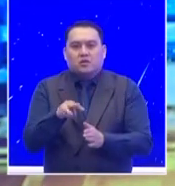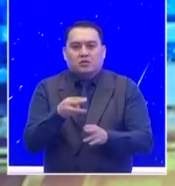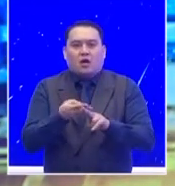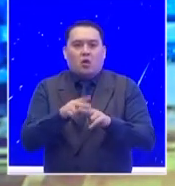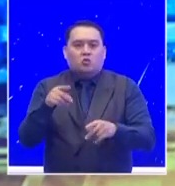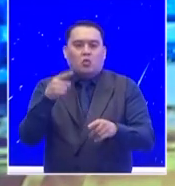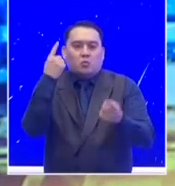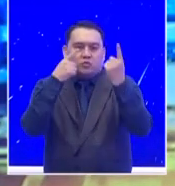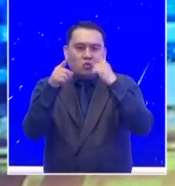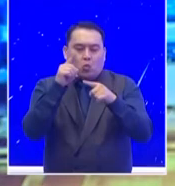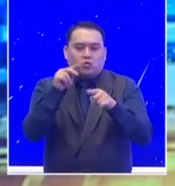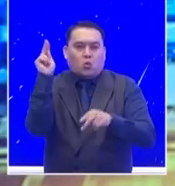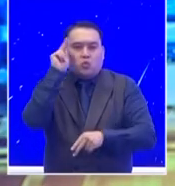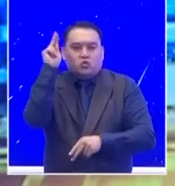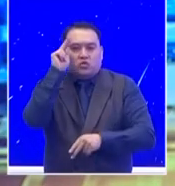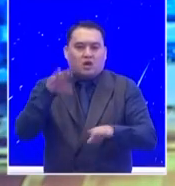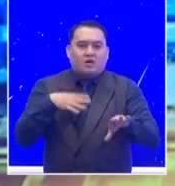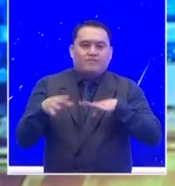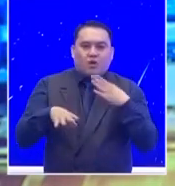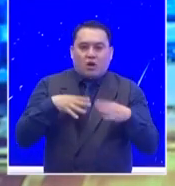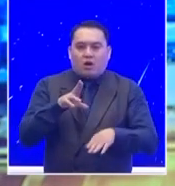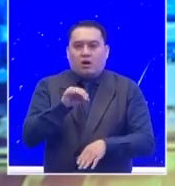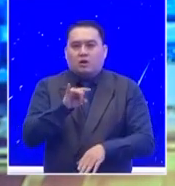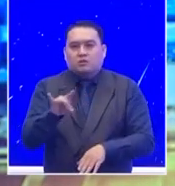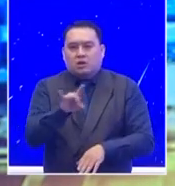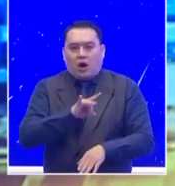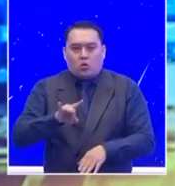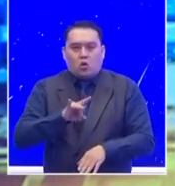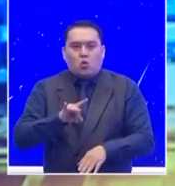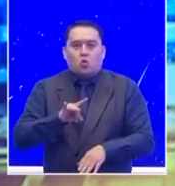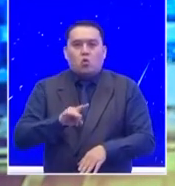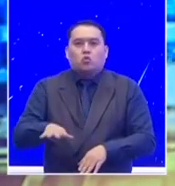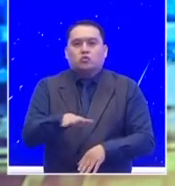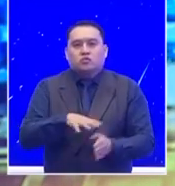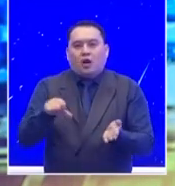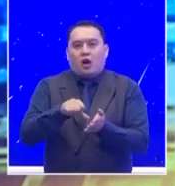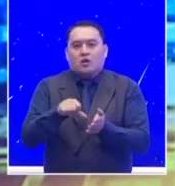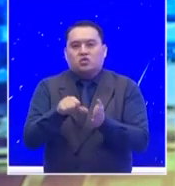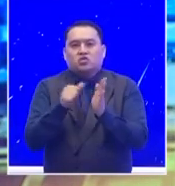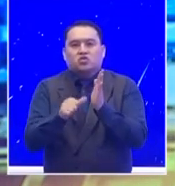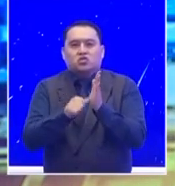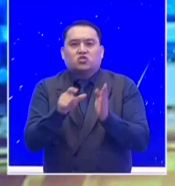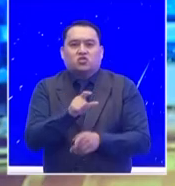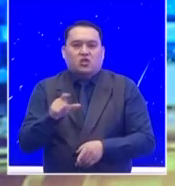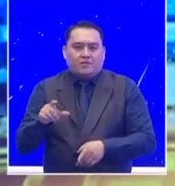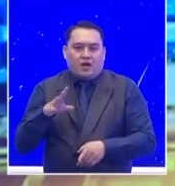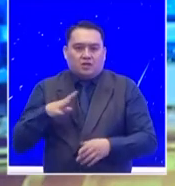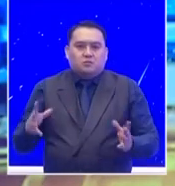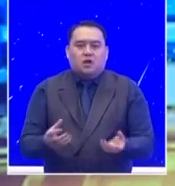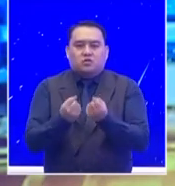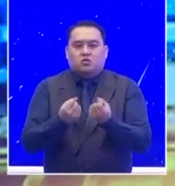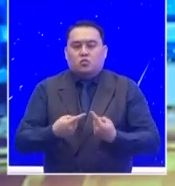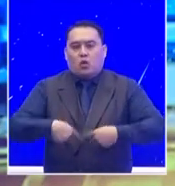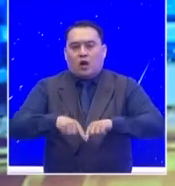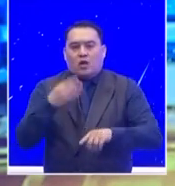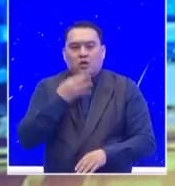Такова легенда масштабных пожаротактических учений в Карасайском районе. Участие в отработке приняли более 60 человек